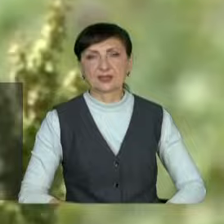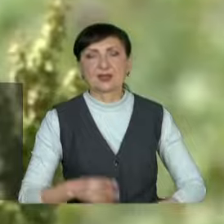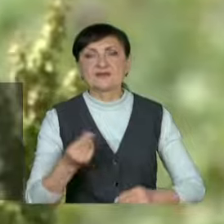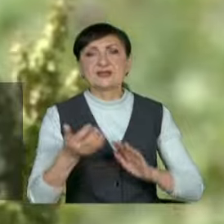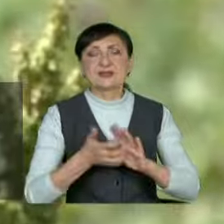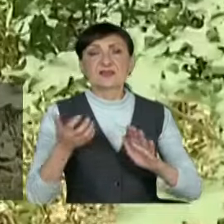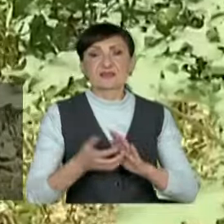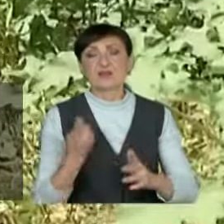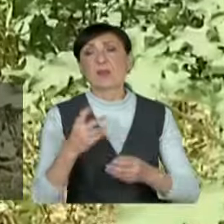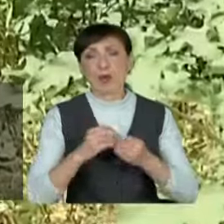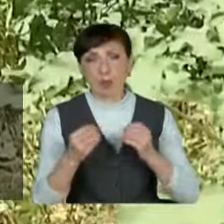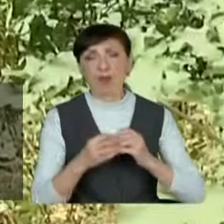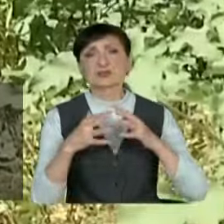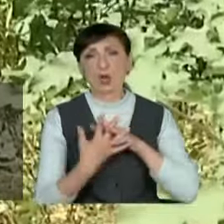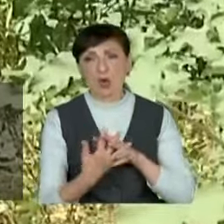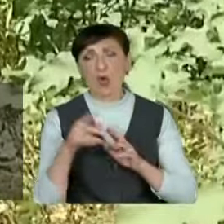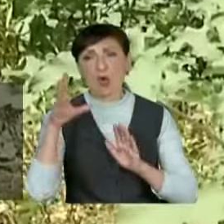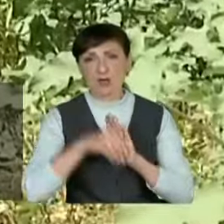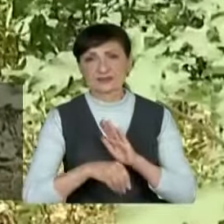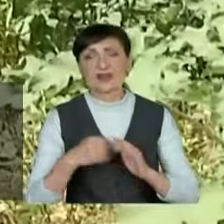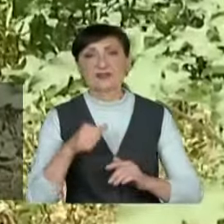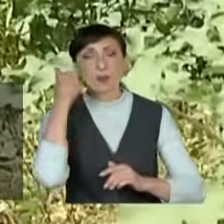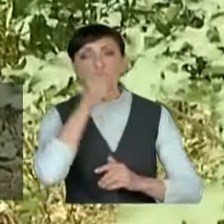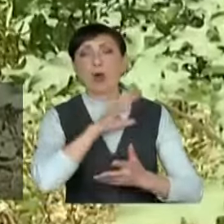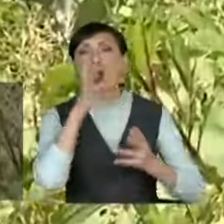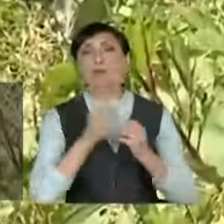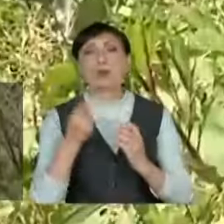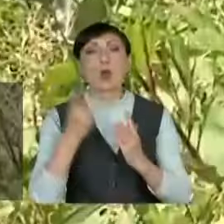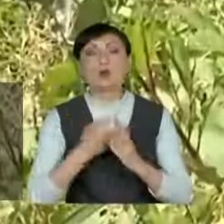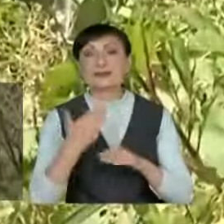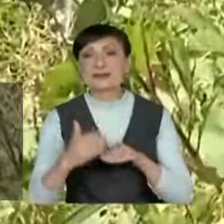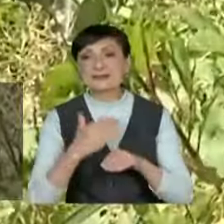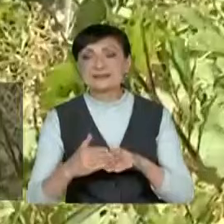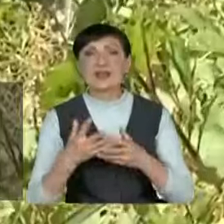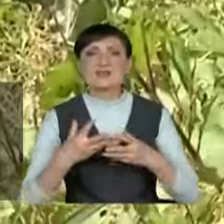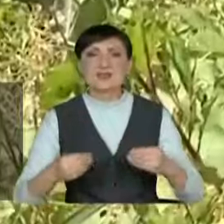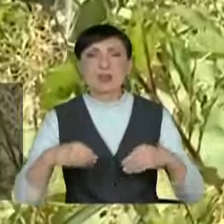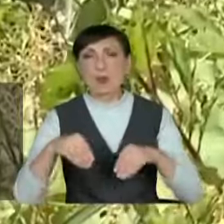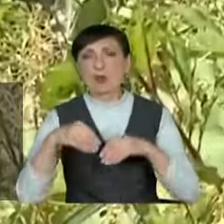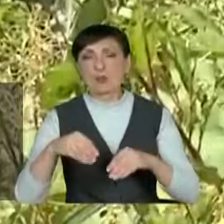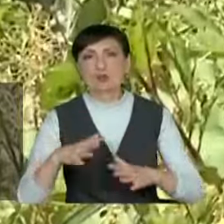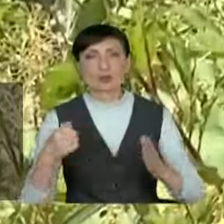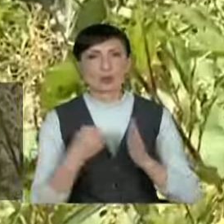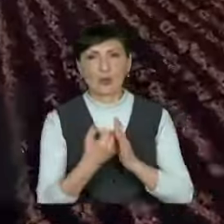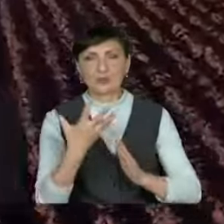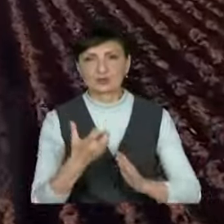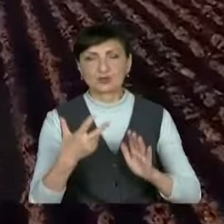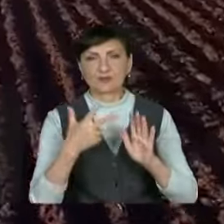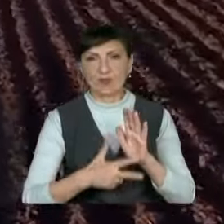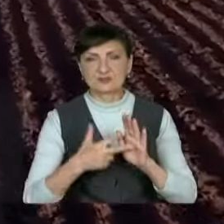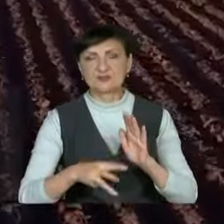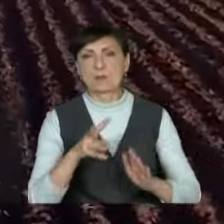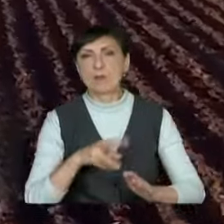Недофинансирование – одна из главных проблем сельхозотрасли. В этом году объем льготного кредитования весенне-полевых работ впервые доведен до